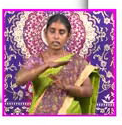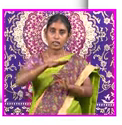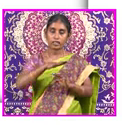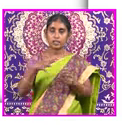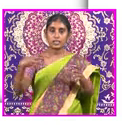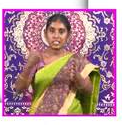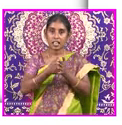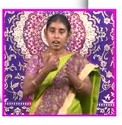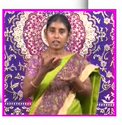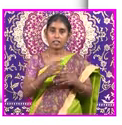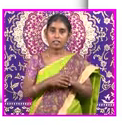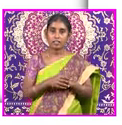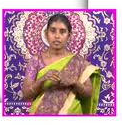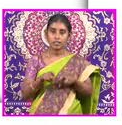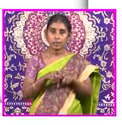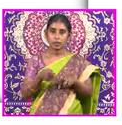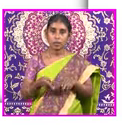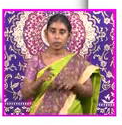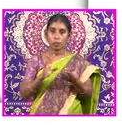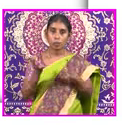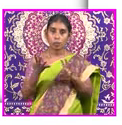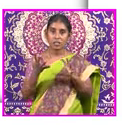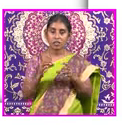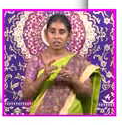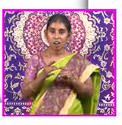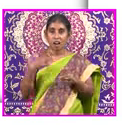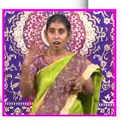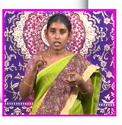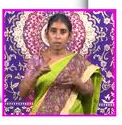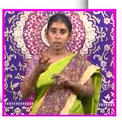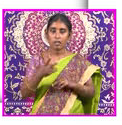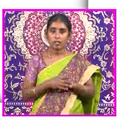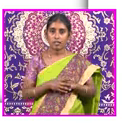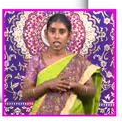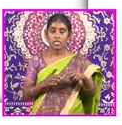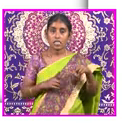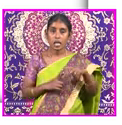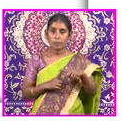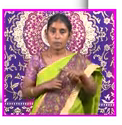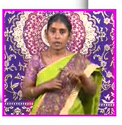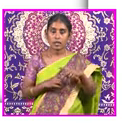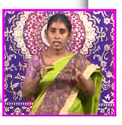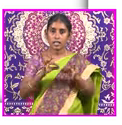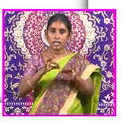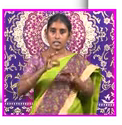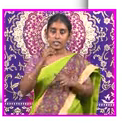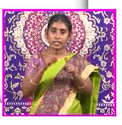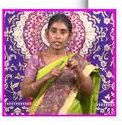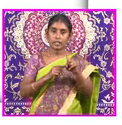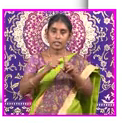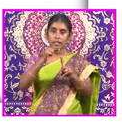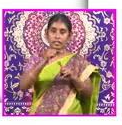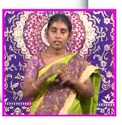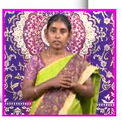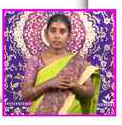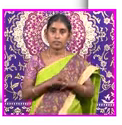வெப்ப கதிர்வீச்சுன்னு சொல்லுவோம். அடுத்த நிலை இரண்டாவது என்ன பண்ணுவோம்னா வெப்ப கடத்தல், தெர்மல் கண்டக்ஷன். இந்த தெர்மல்